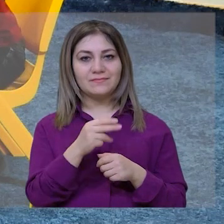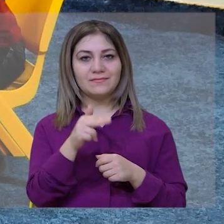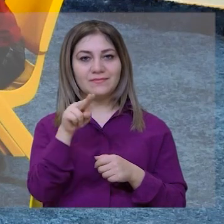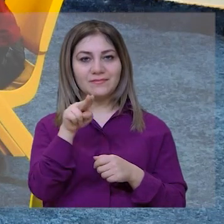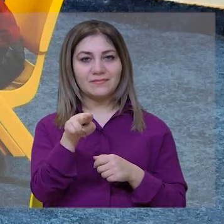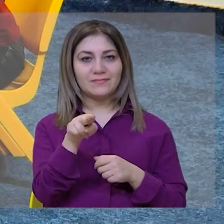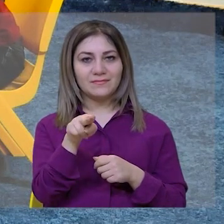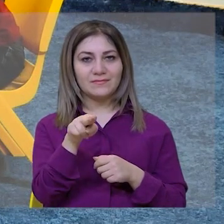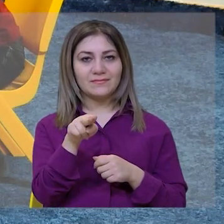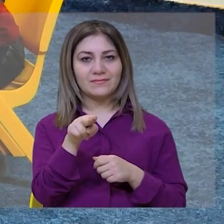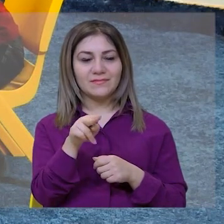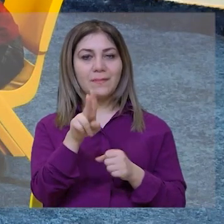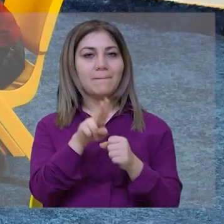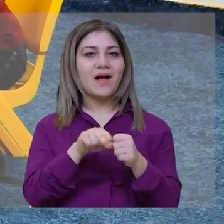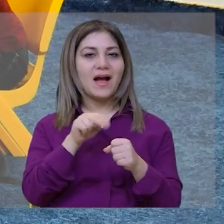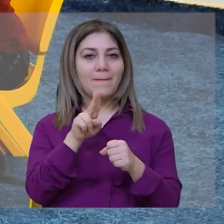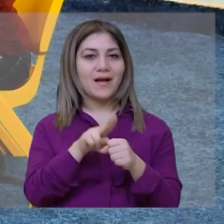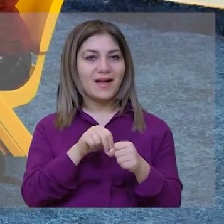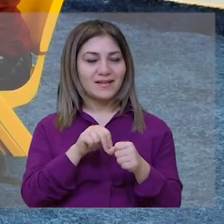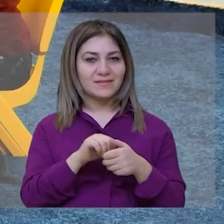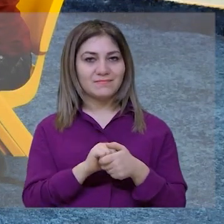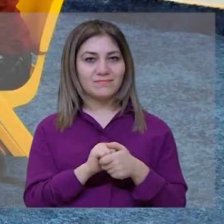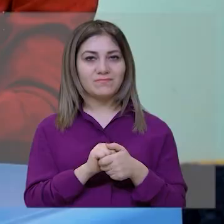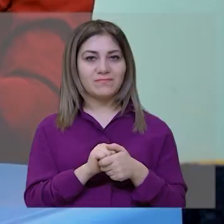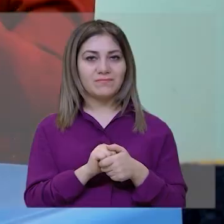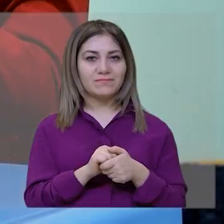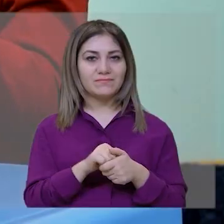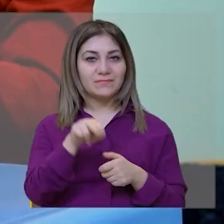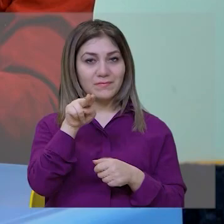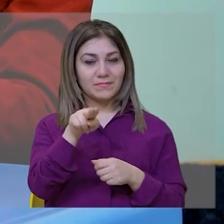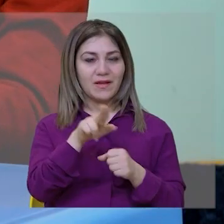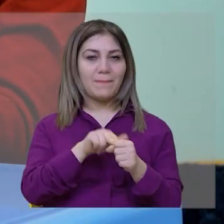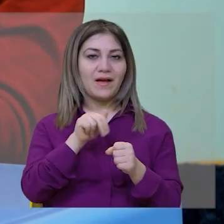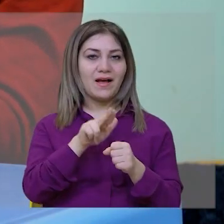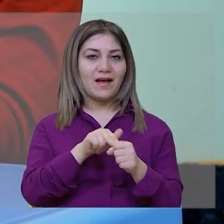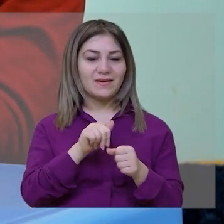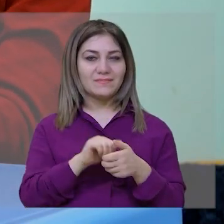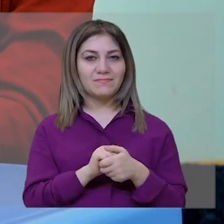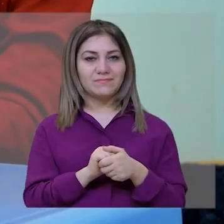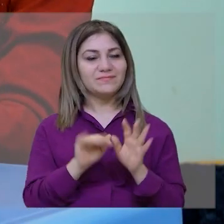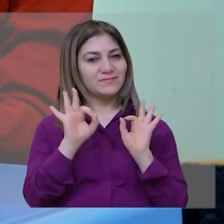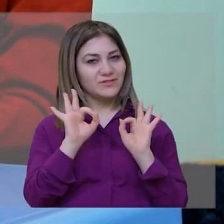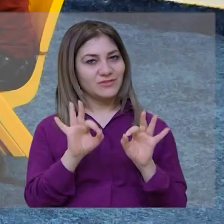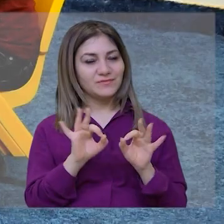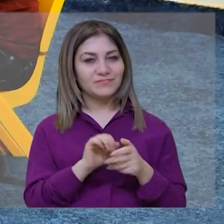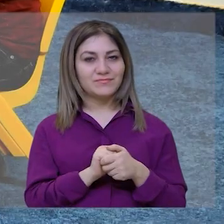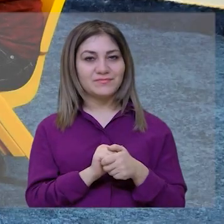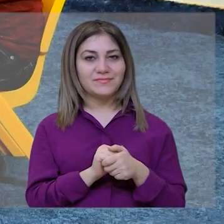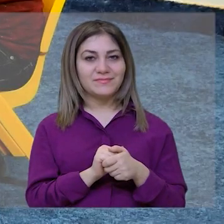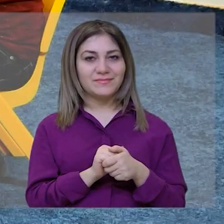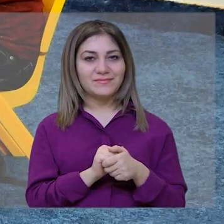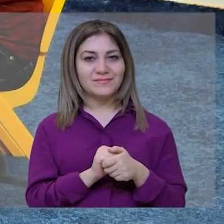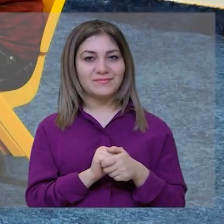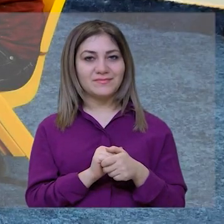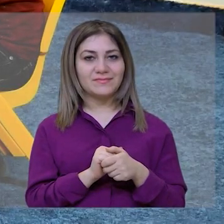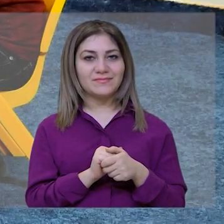Բ Պաղպաղակ։ Այսա Մարկ ջան նորից։ Բ Պաղպաղակ։ Կեցես, հիմա դու այսպես պահեք,